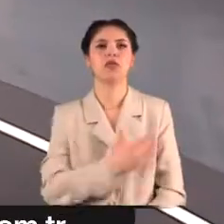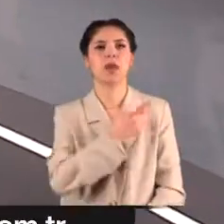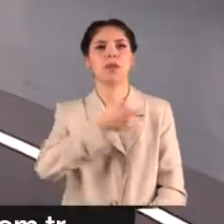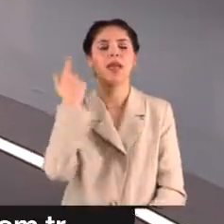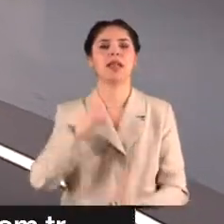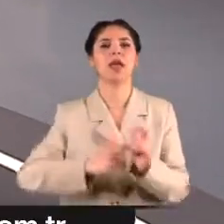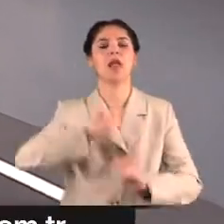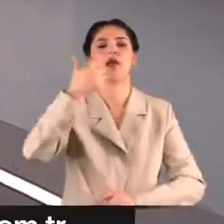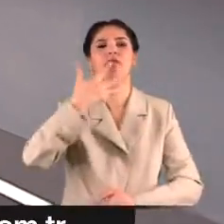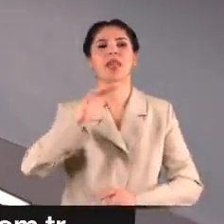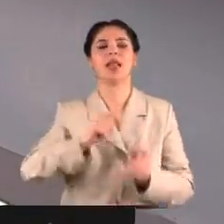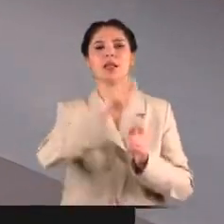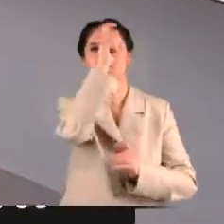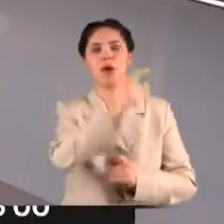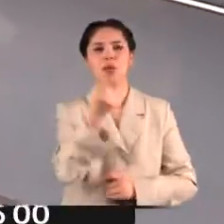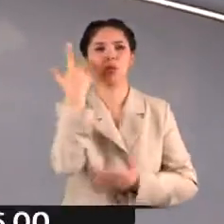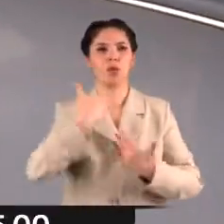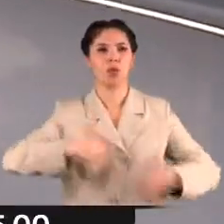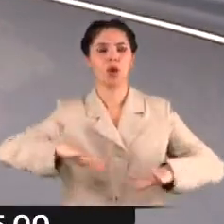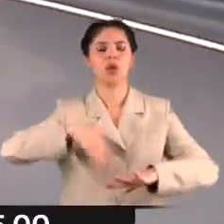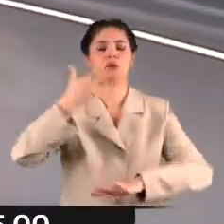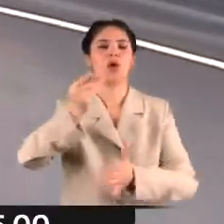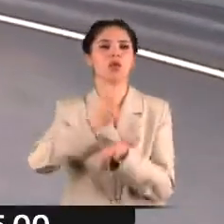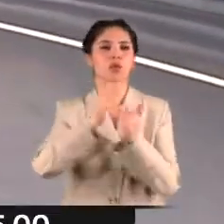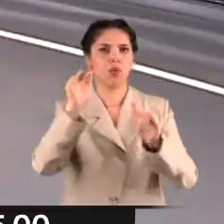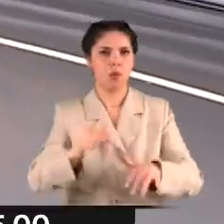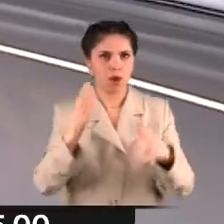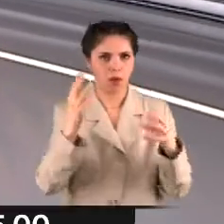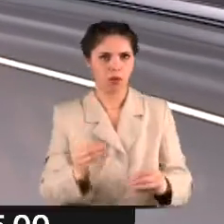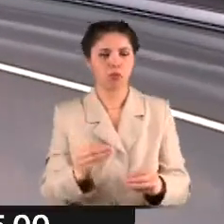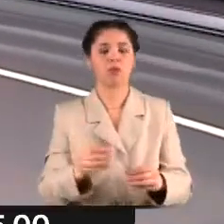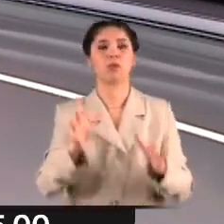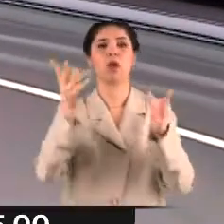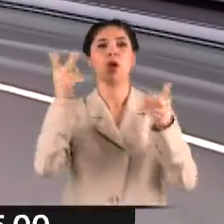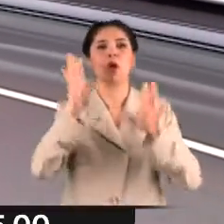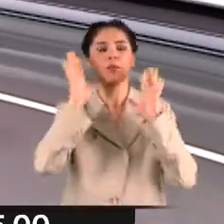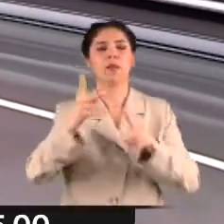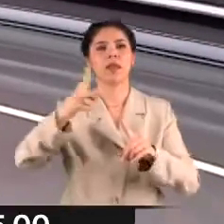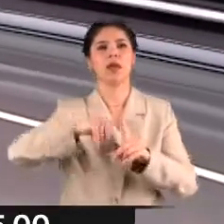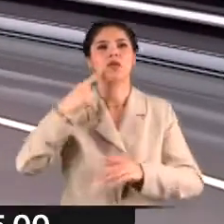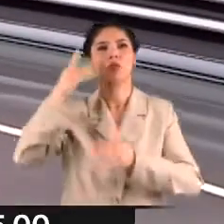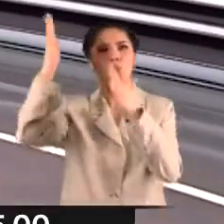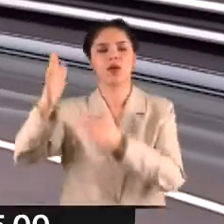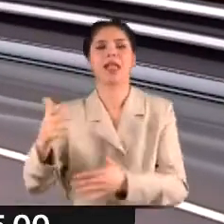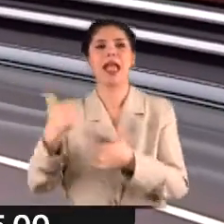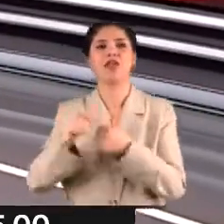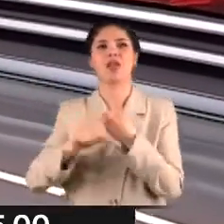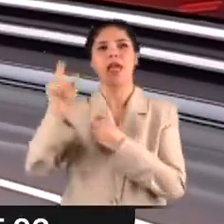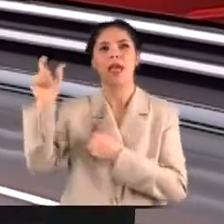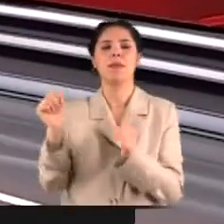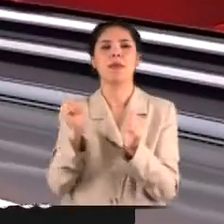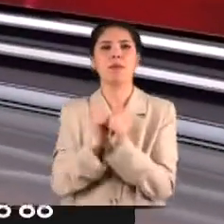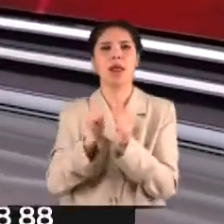CHP'nin eski genel başkanı Deniz Baykal dün düzenlenen törenin ardından son yolculuğuna uğurlanmıştı. Cenaze namazına da katılan Erdoğan, eşi Emine Hanım'la birlikte Baykal